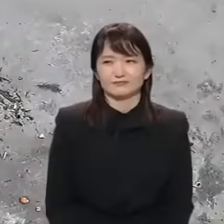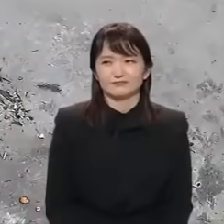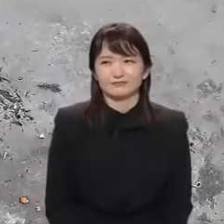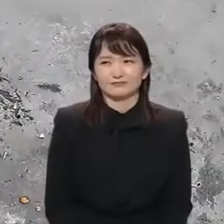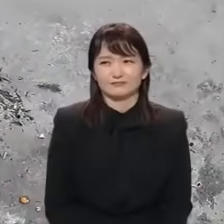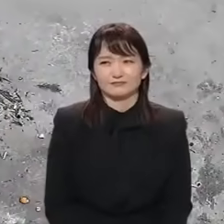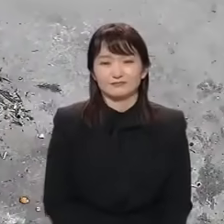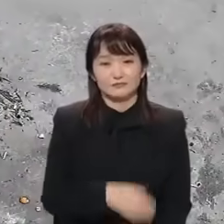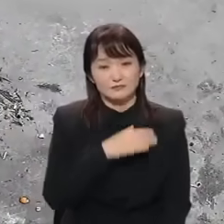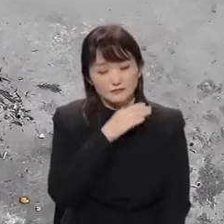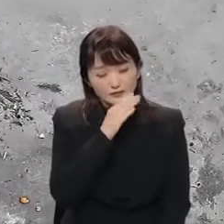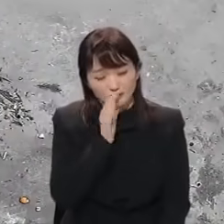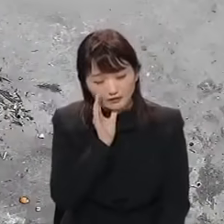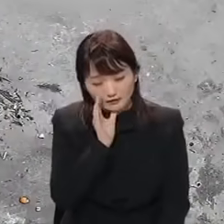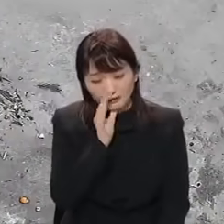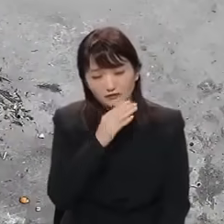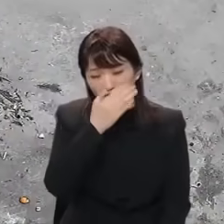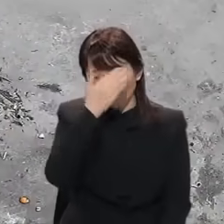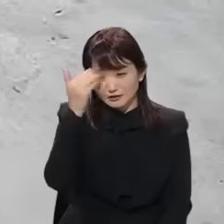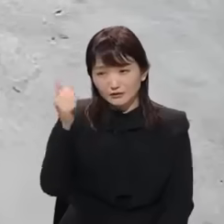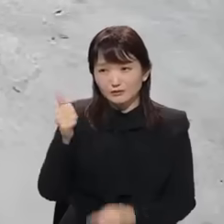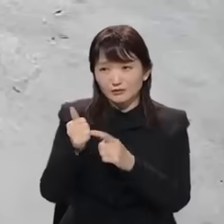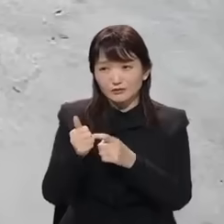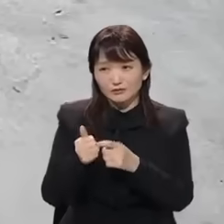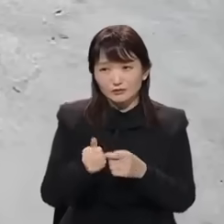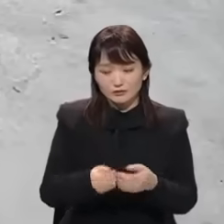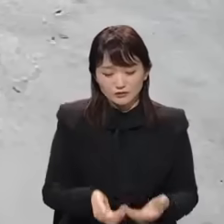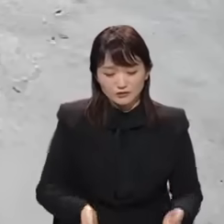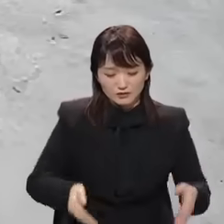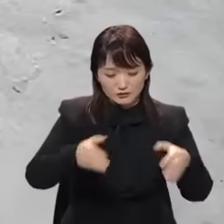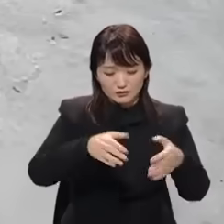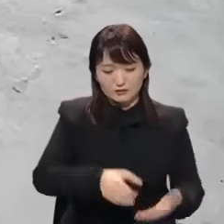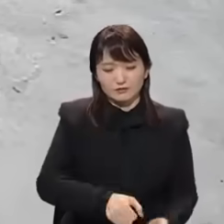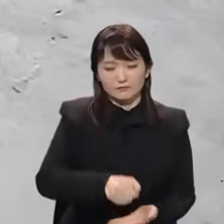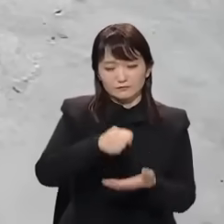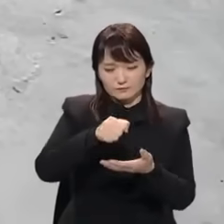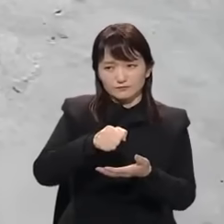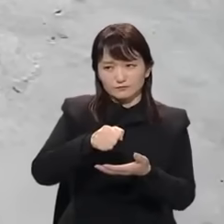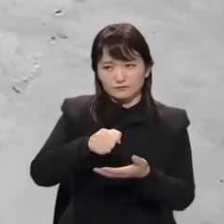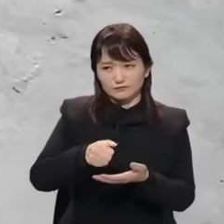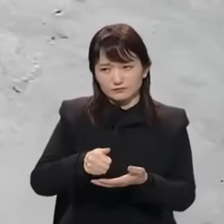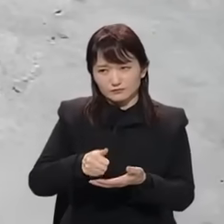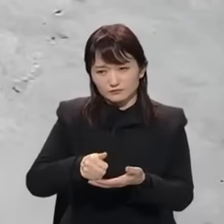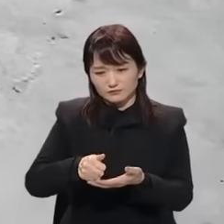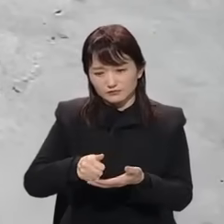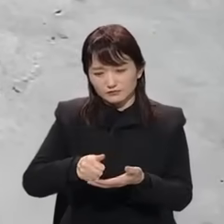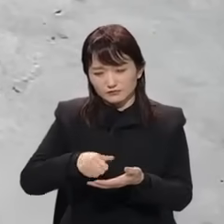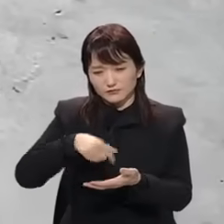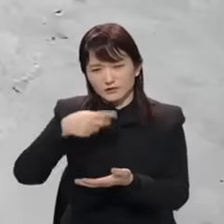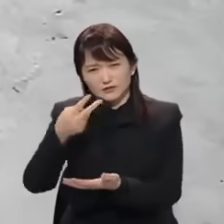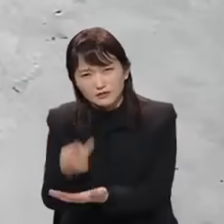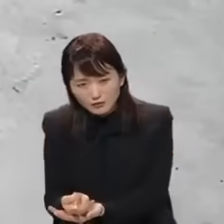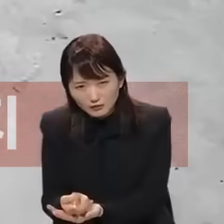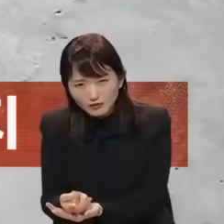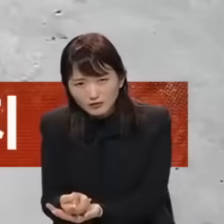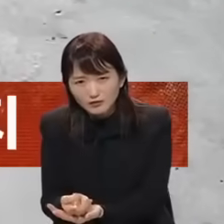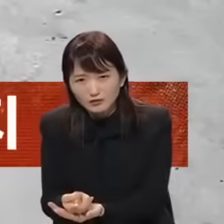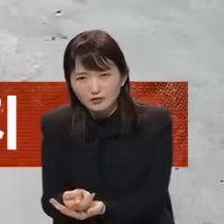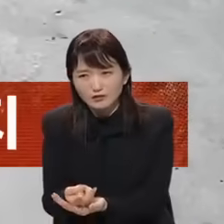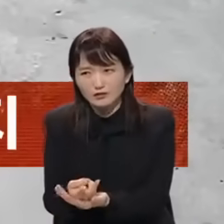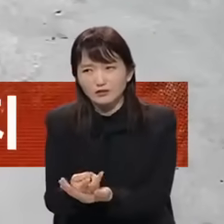네, 연로하신 할아버지가 무거운 양동이를 들고 천천히 발을 내딛고 있습니다. 그런데 얼마 가지 못해 그만 넘어지고